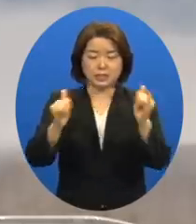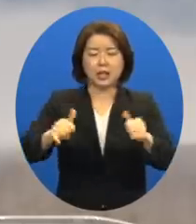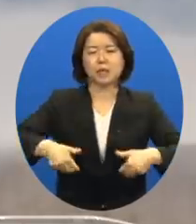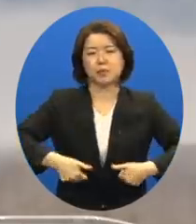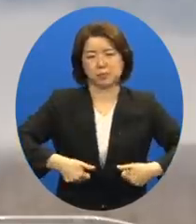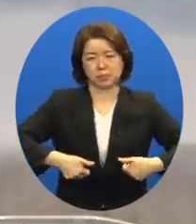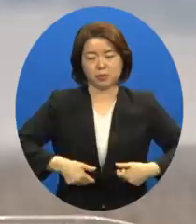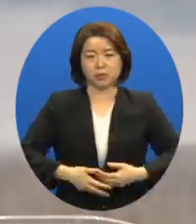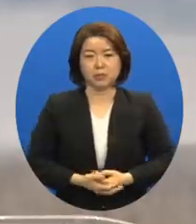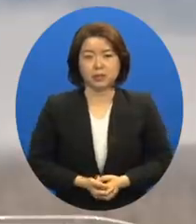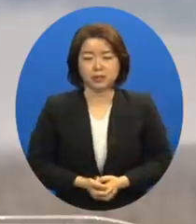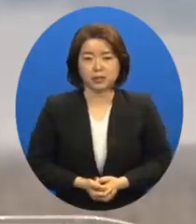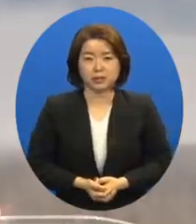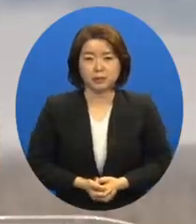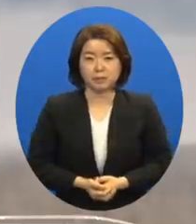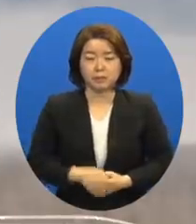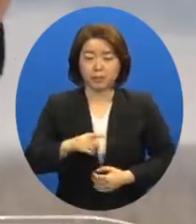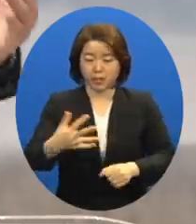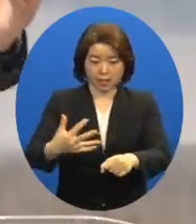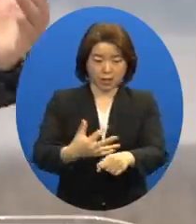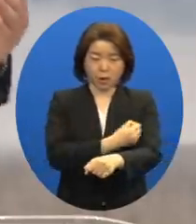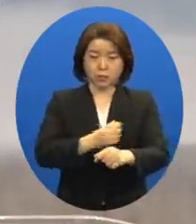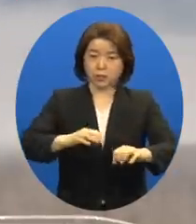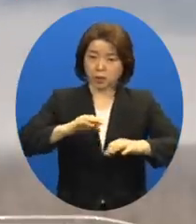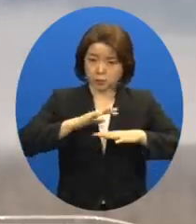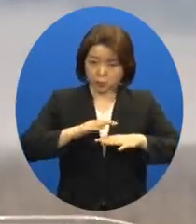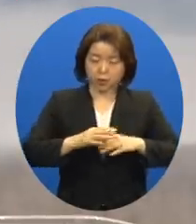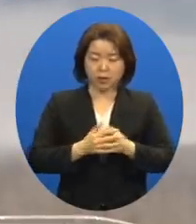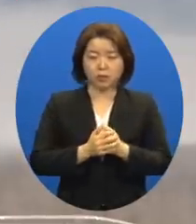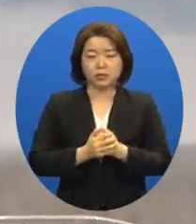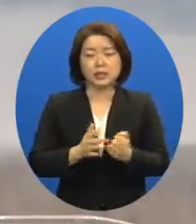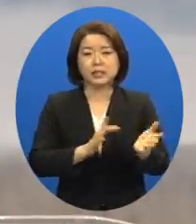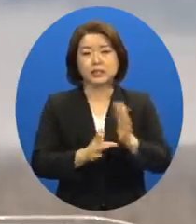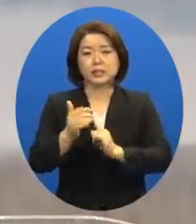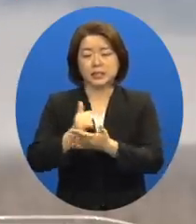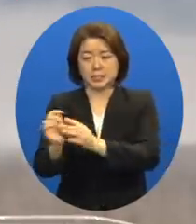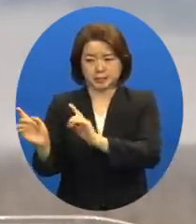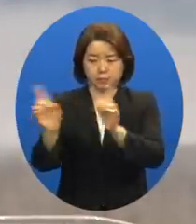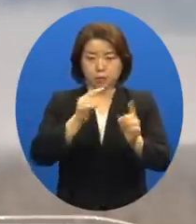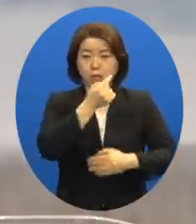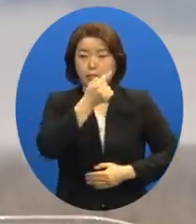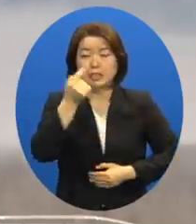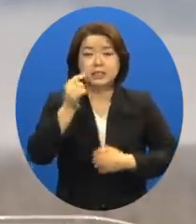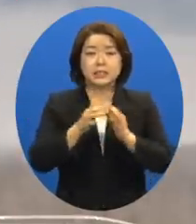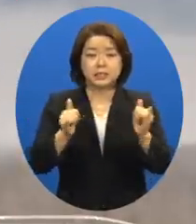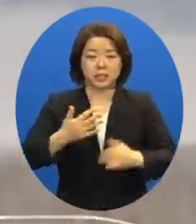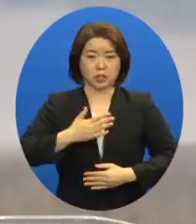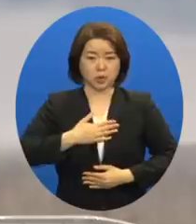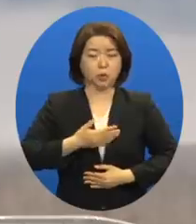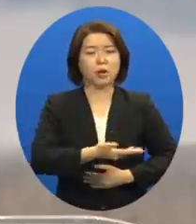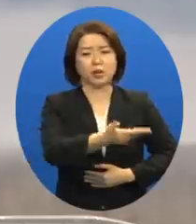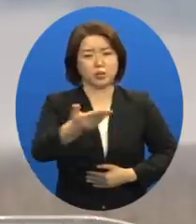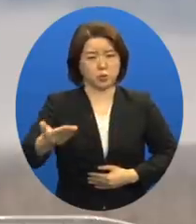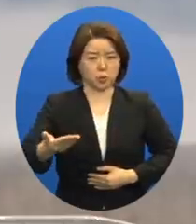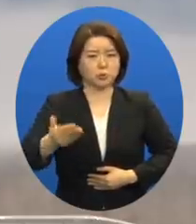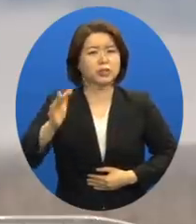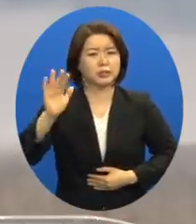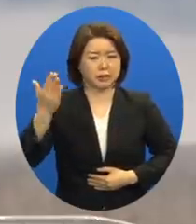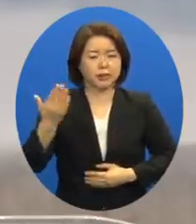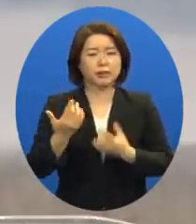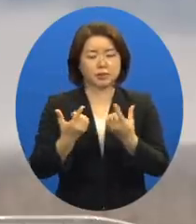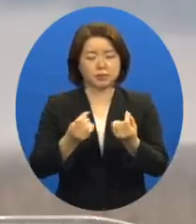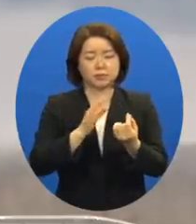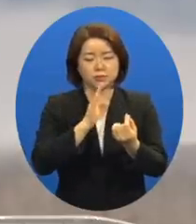필요합니다. 이 엄청나고 놀라운 예수님의 부활의 증인이 저와 여러분이 되어야 하는